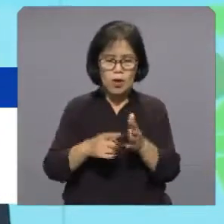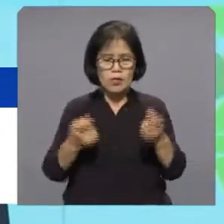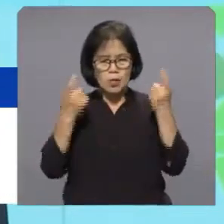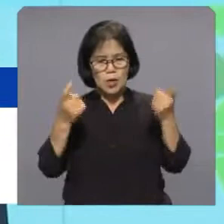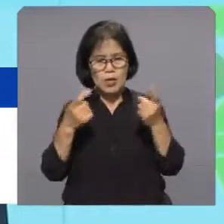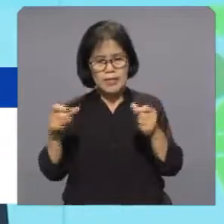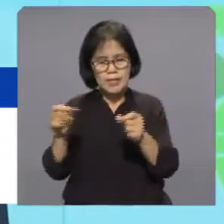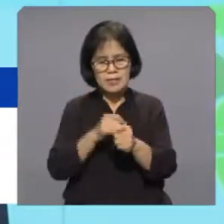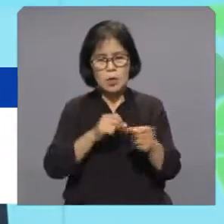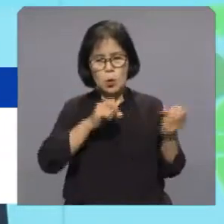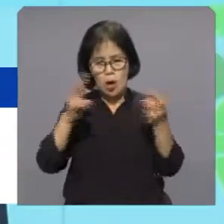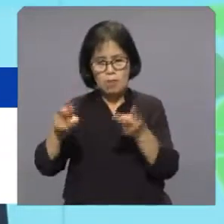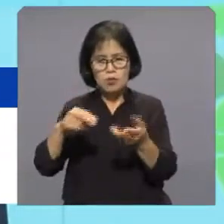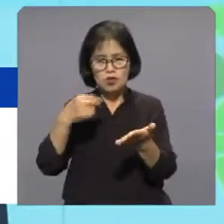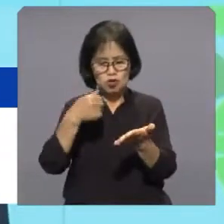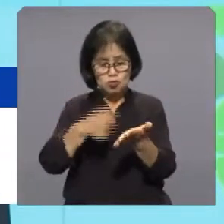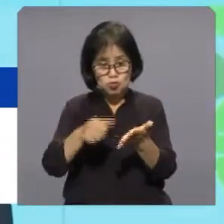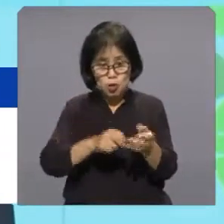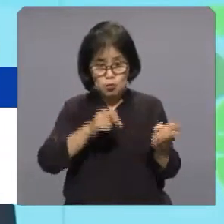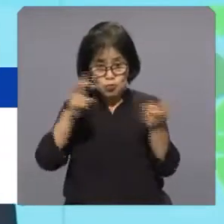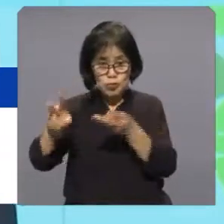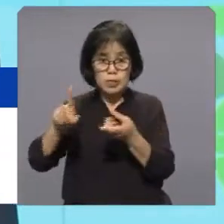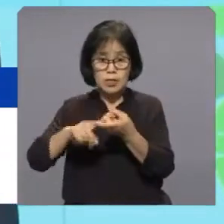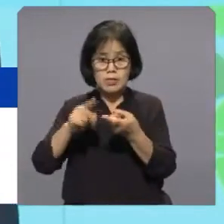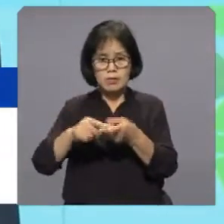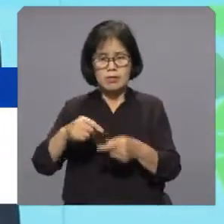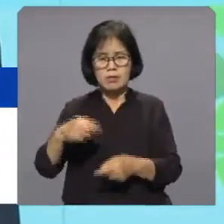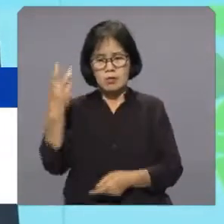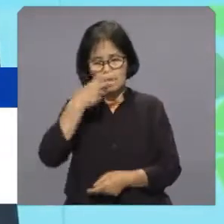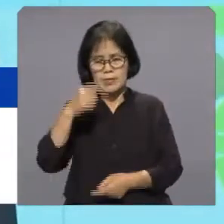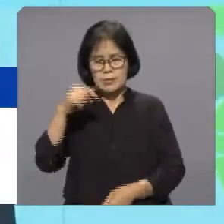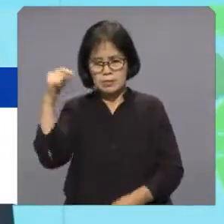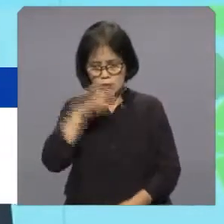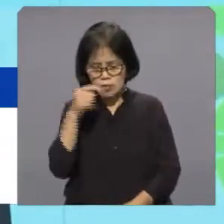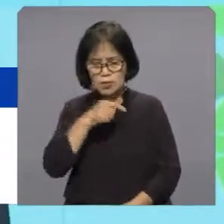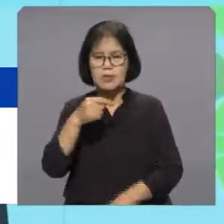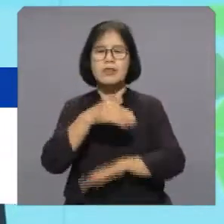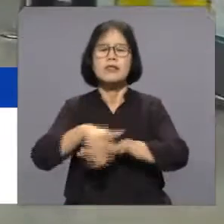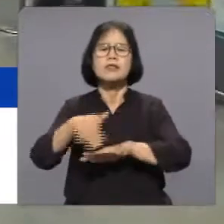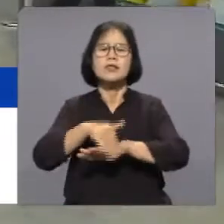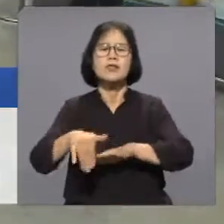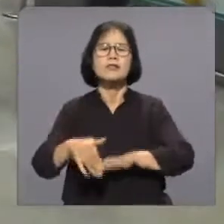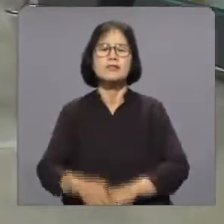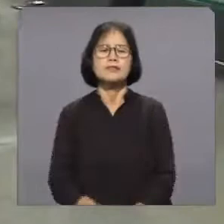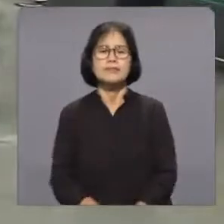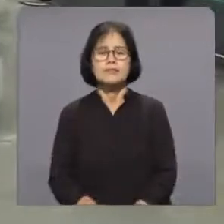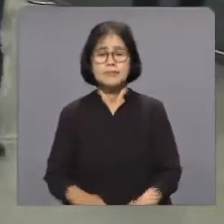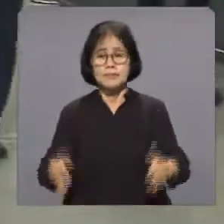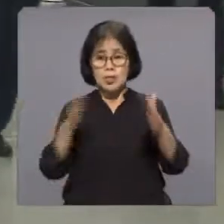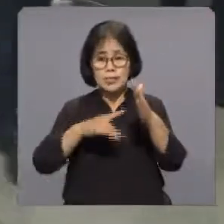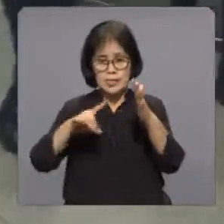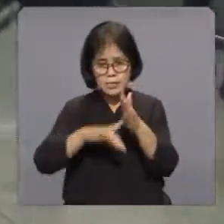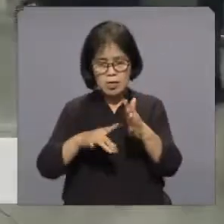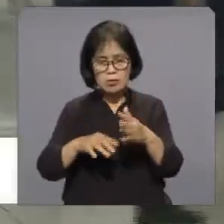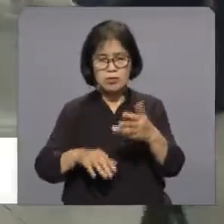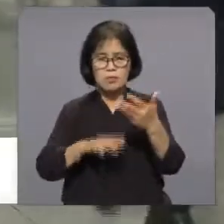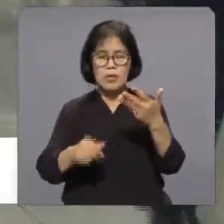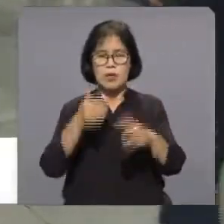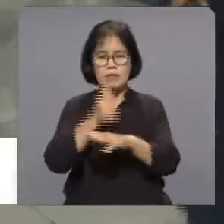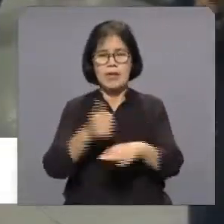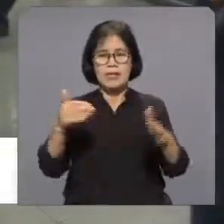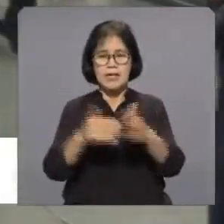특성화물, 우편물에 대해서 철저히 검사를 할 예정입니다. 관세청은 이달 말까지